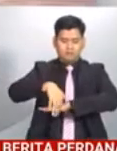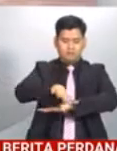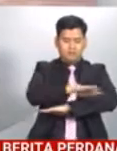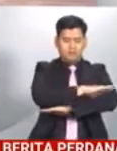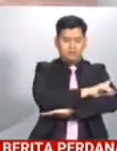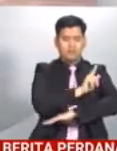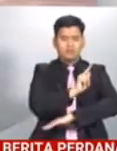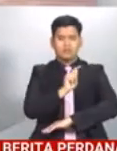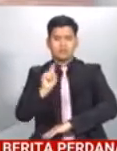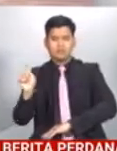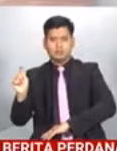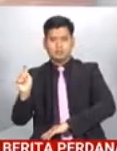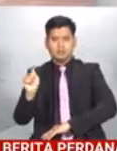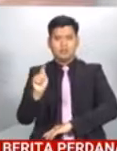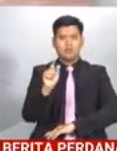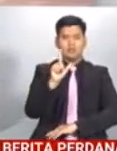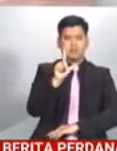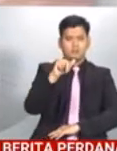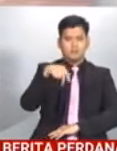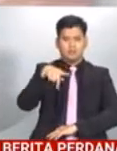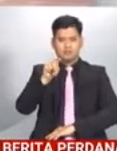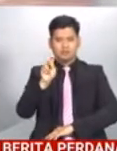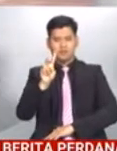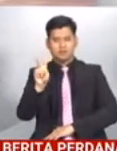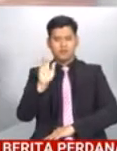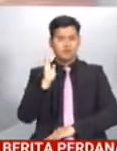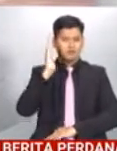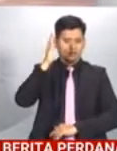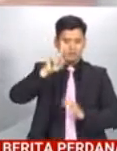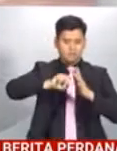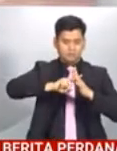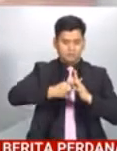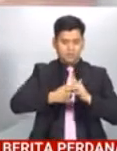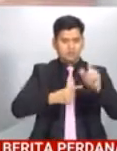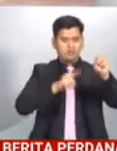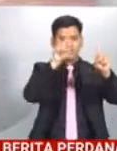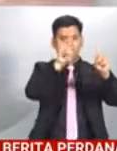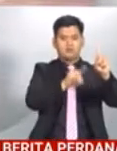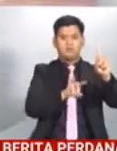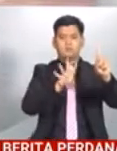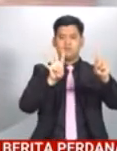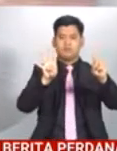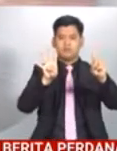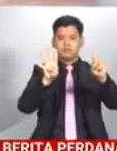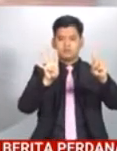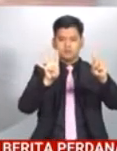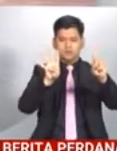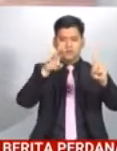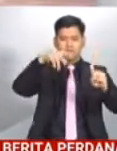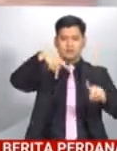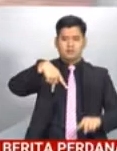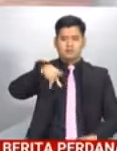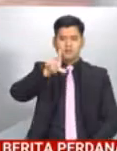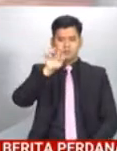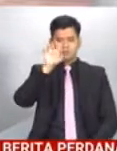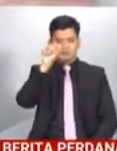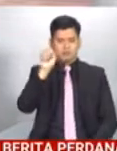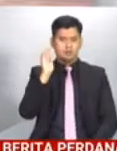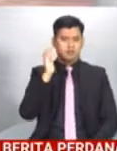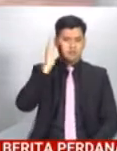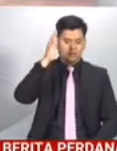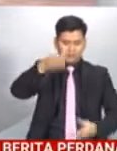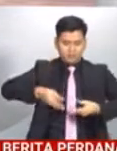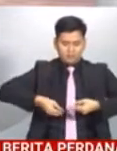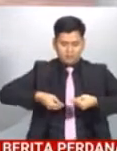fasa 2 LPT 2 akan beroperasi bermula 1 April Selaras itu plus Malaysia berhad plus akan menawarkan